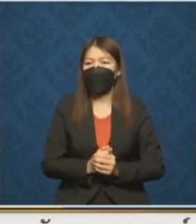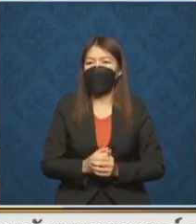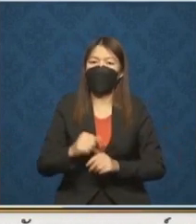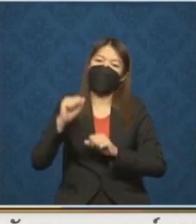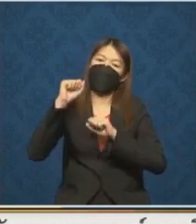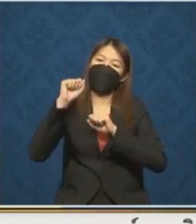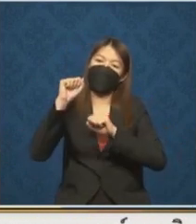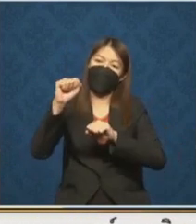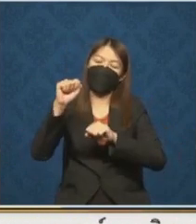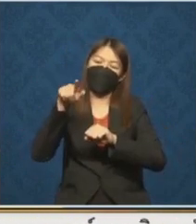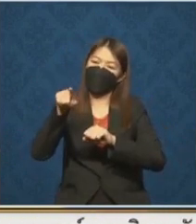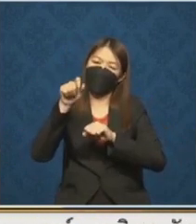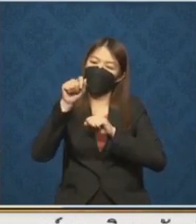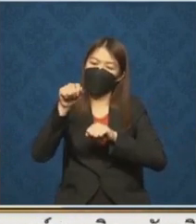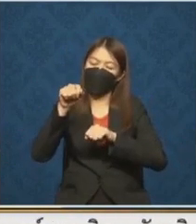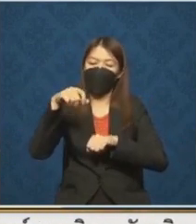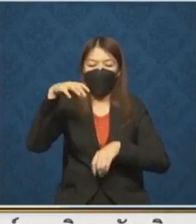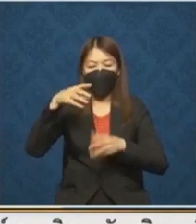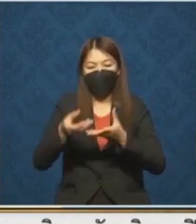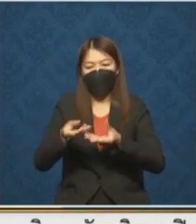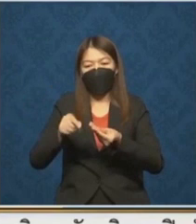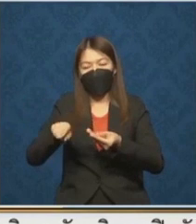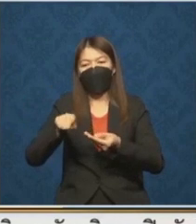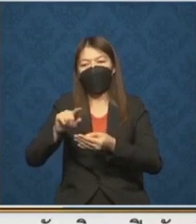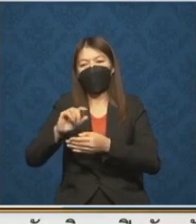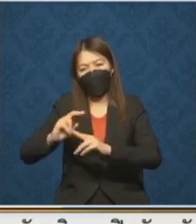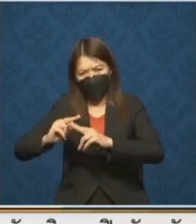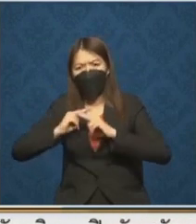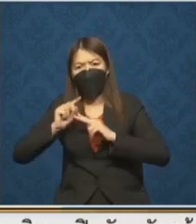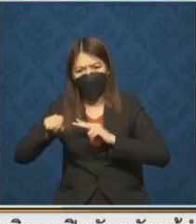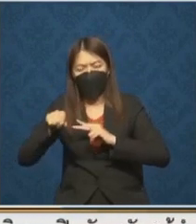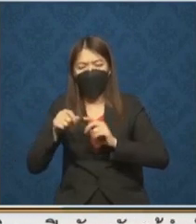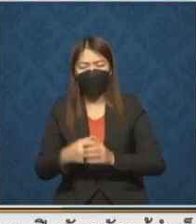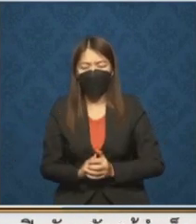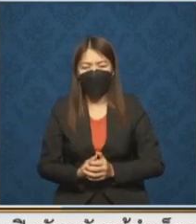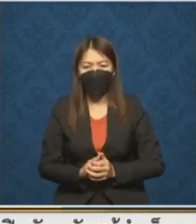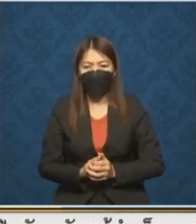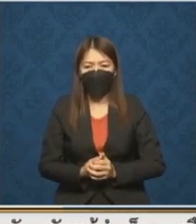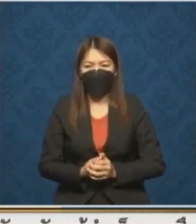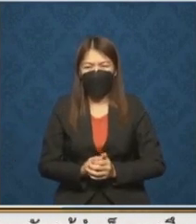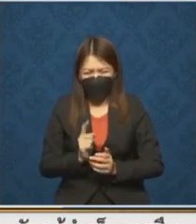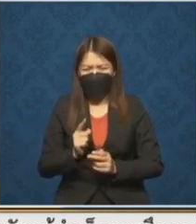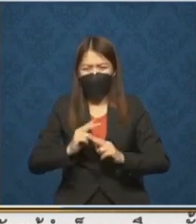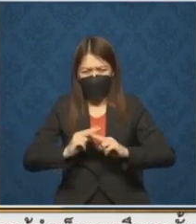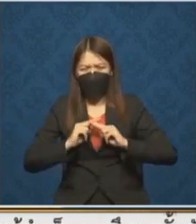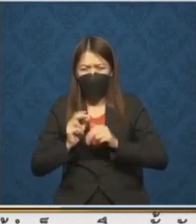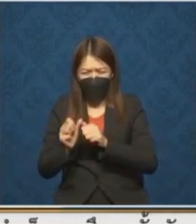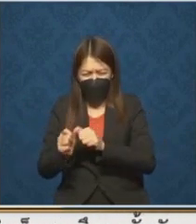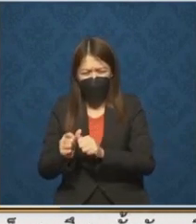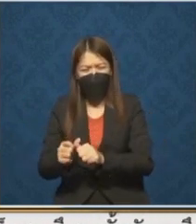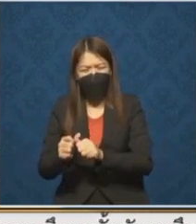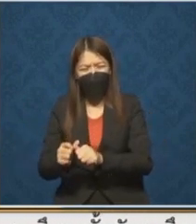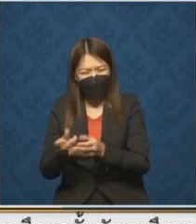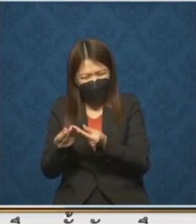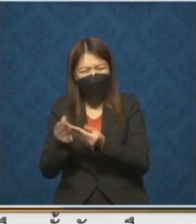ศทัพที่ของเอกชนทั้งที่เอกชนเนี่ยเขาอยู่มานานแต่